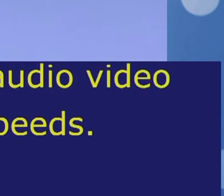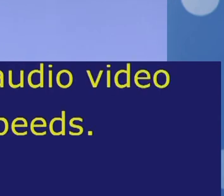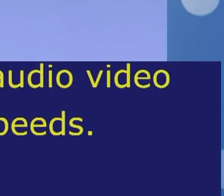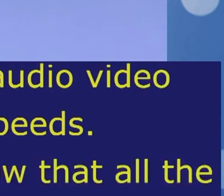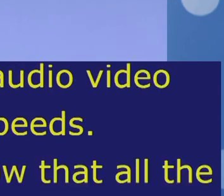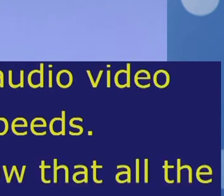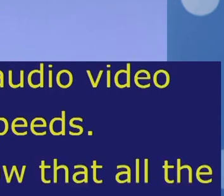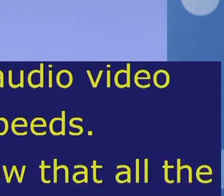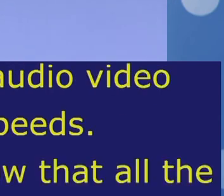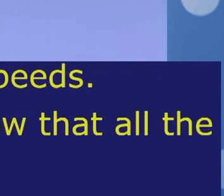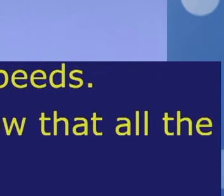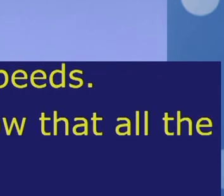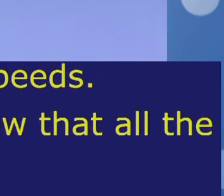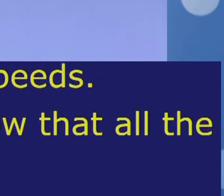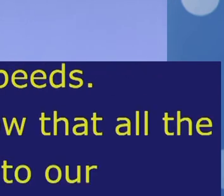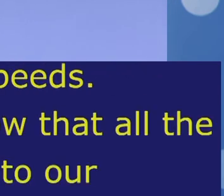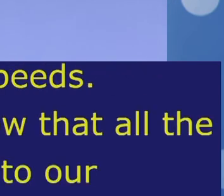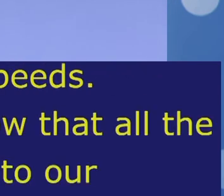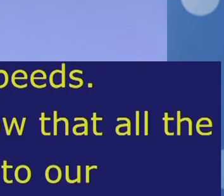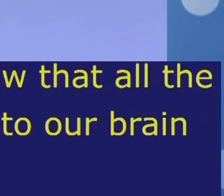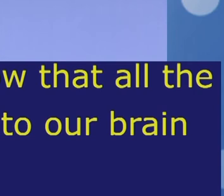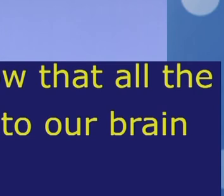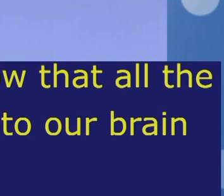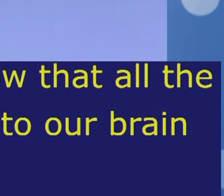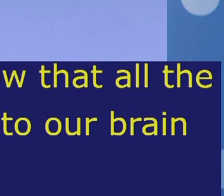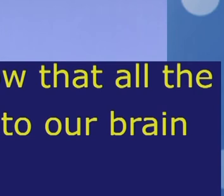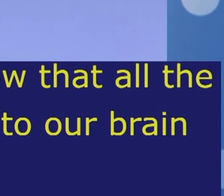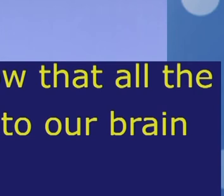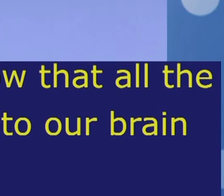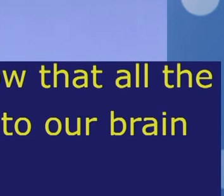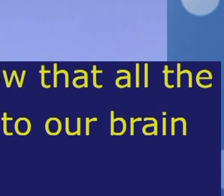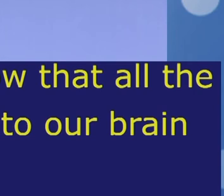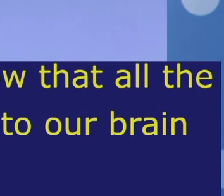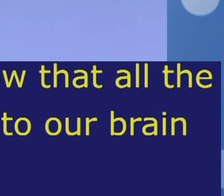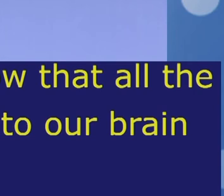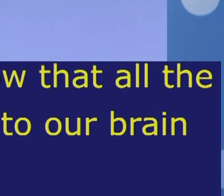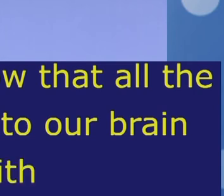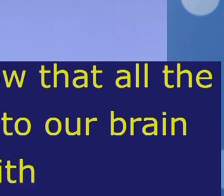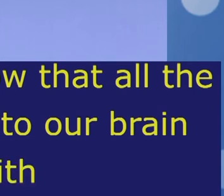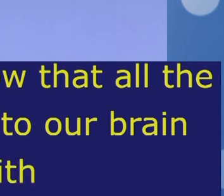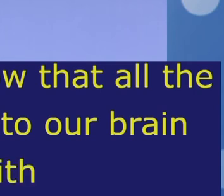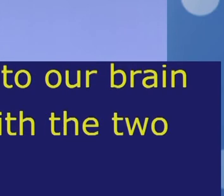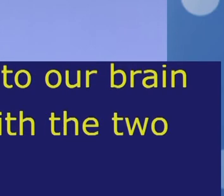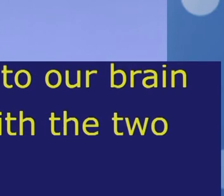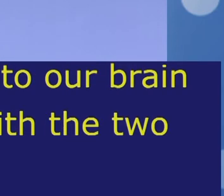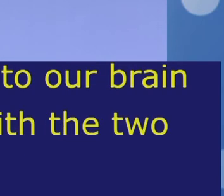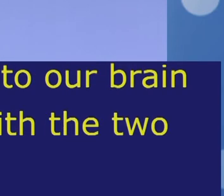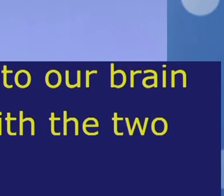Grâce à l'intelligence artificielle, nous allons être bientôt en contact avec des contenus